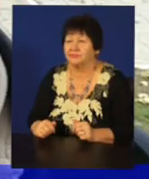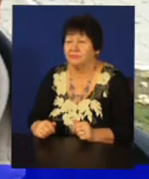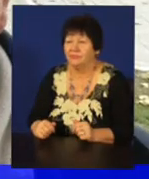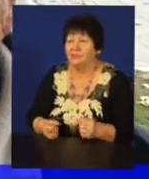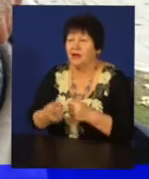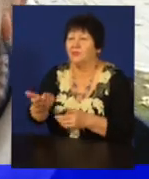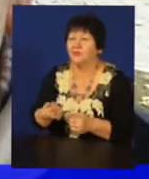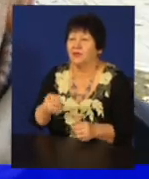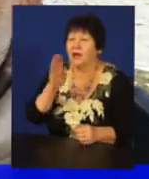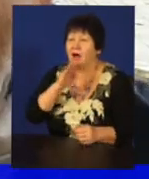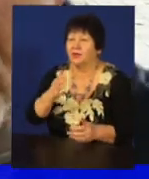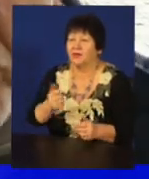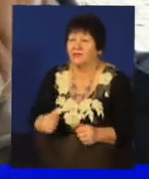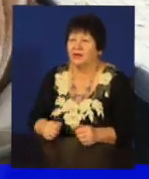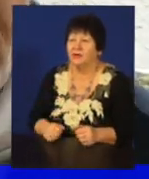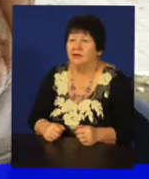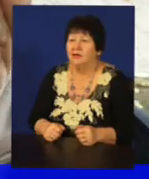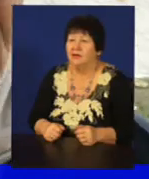acum de unde luați apă?